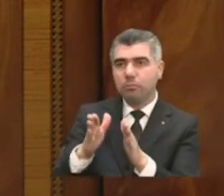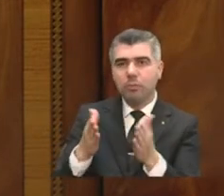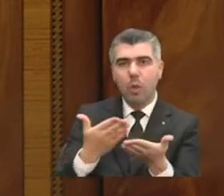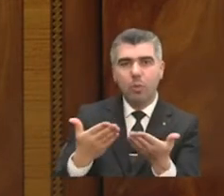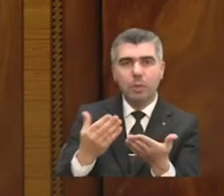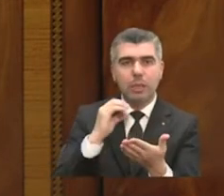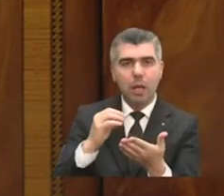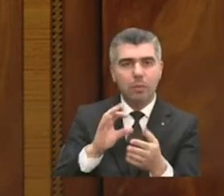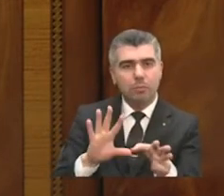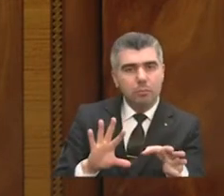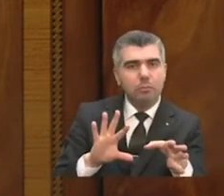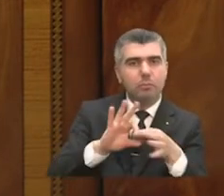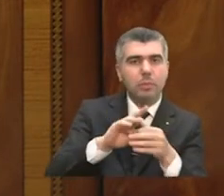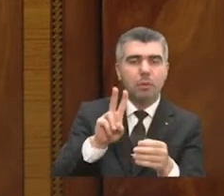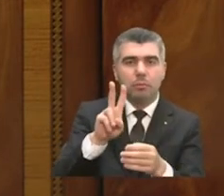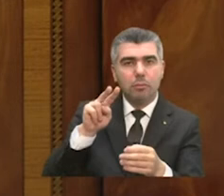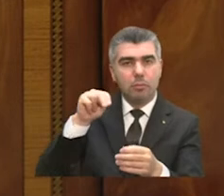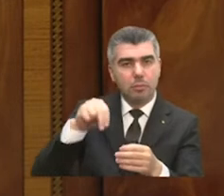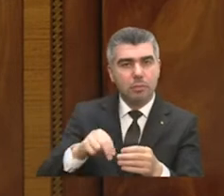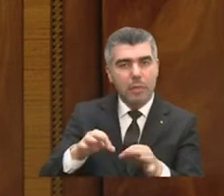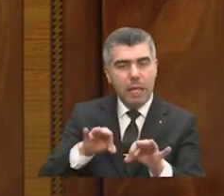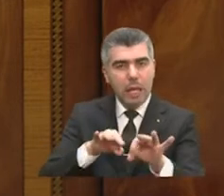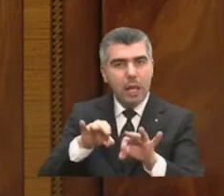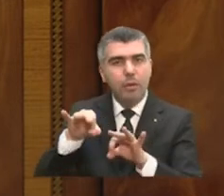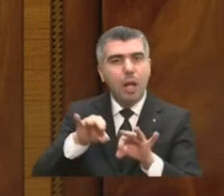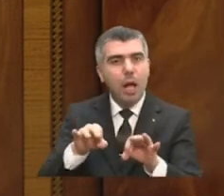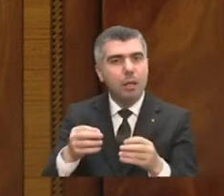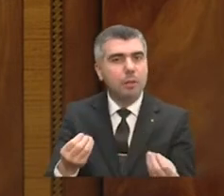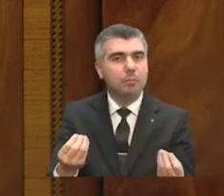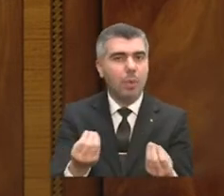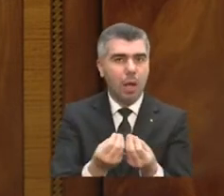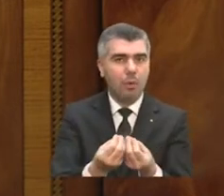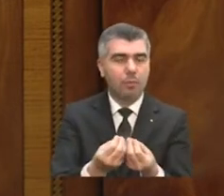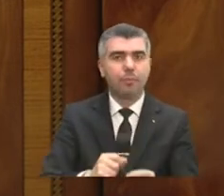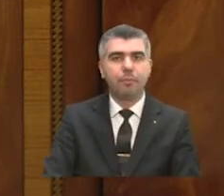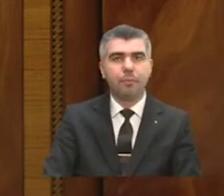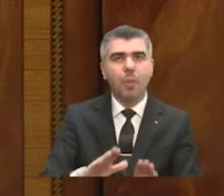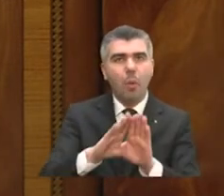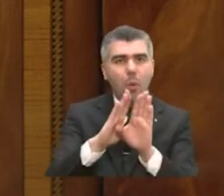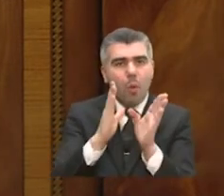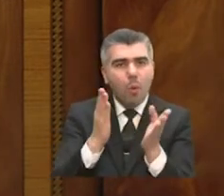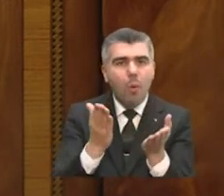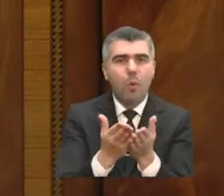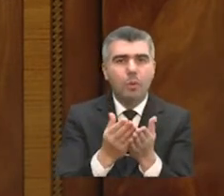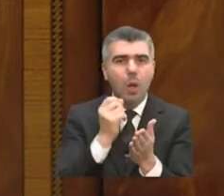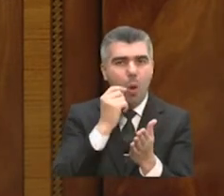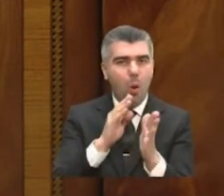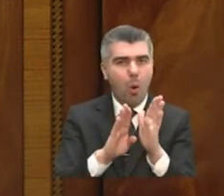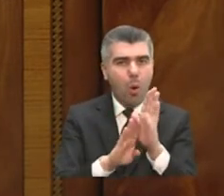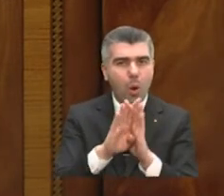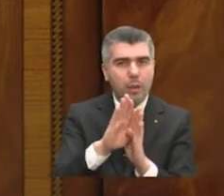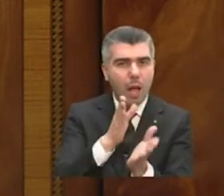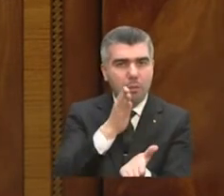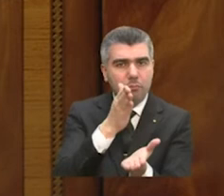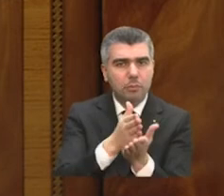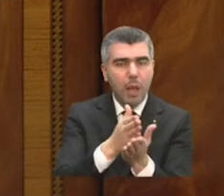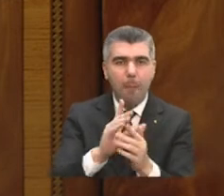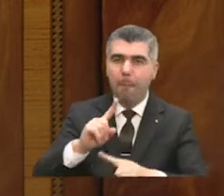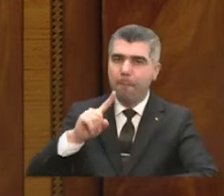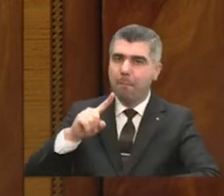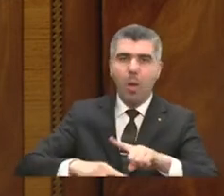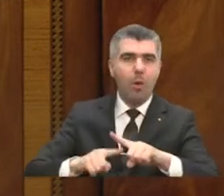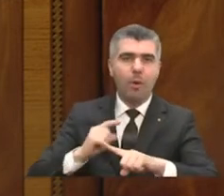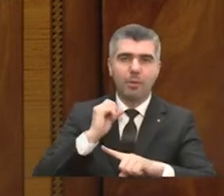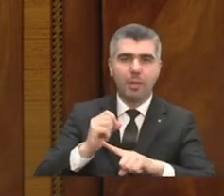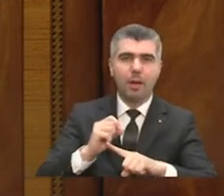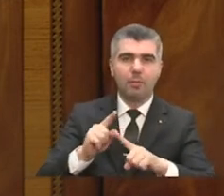salué partout dans le monde, y compris à travers les examens périodiques. Cette